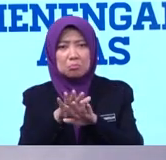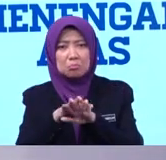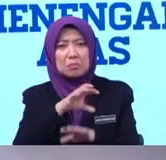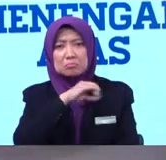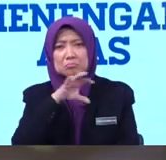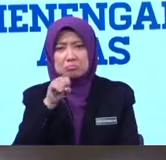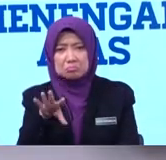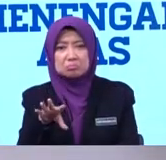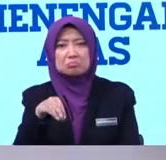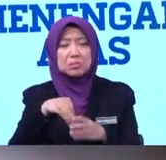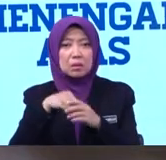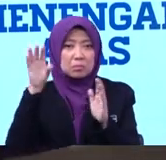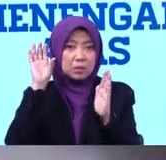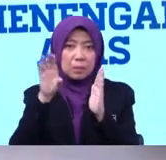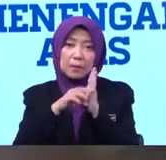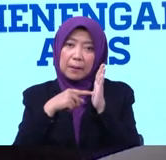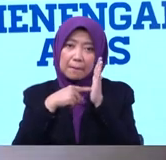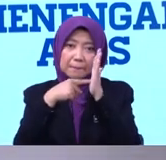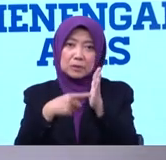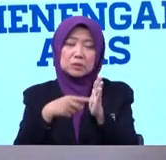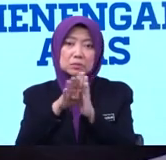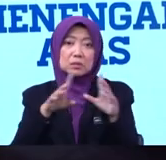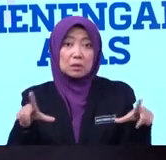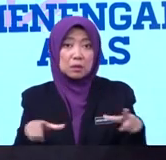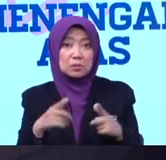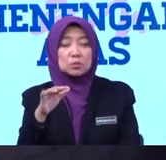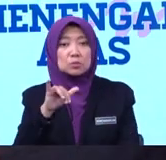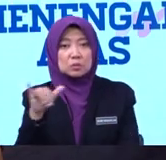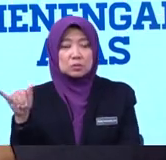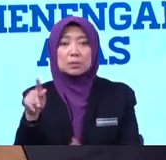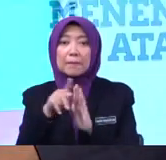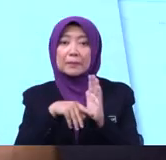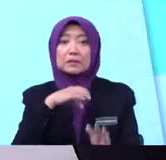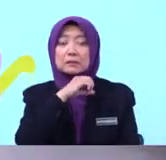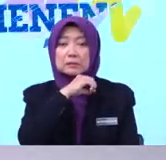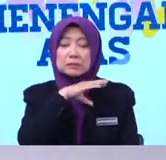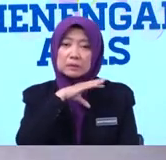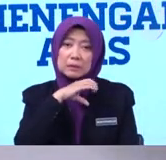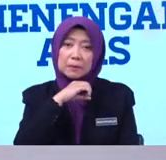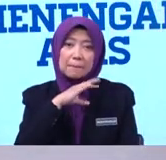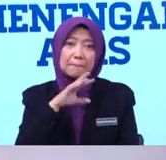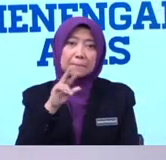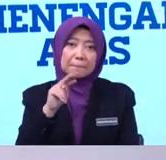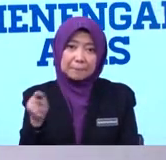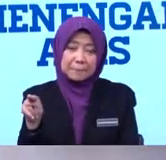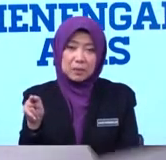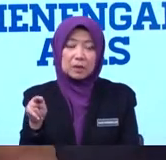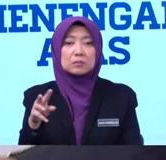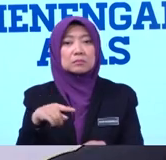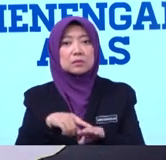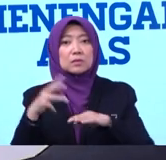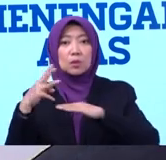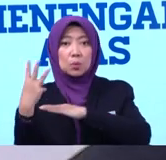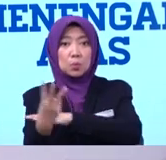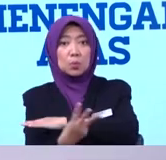terdapat di dalam gambar ini menunjukkan berlakunya pencemaran Nah jadi pencemaran yang bagaimana dalam keadaan ini kita boleh lihat di kawasan-kawasan